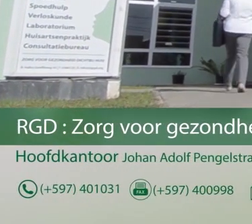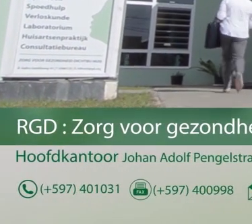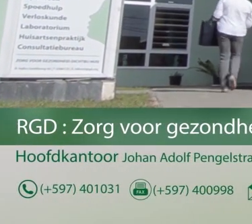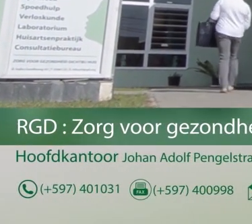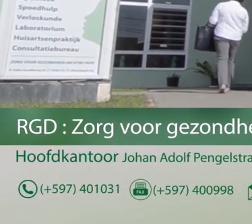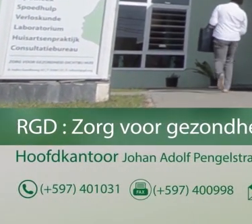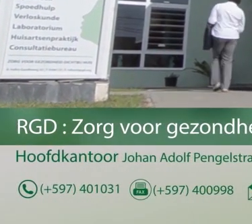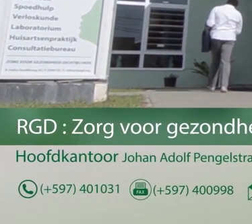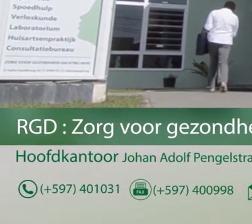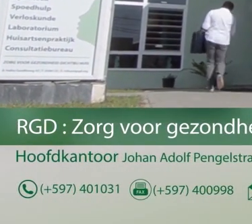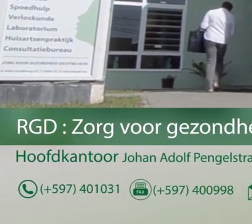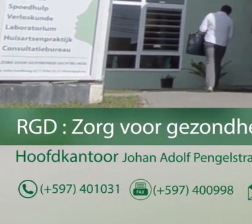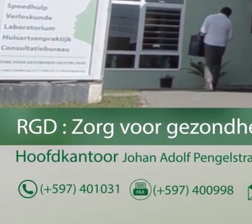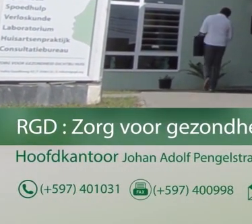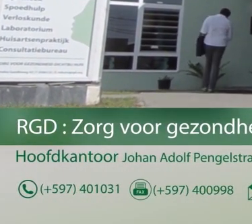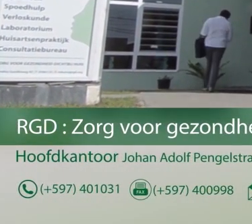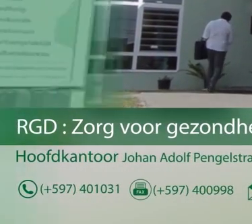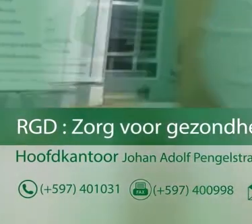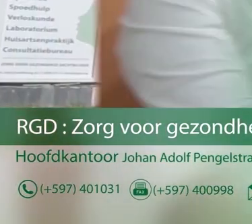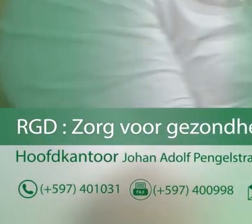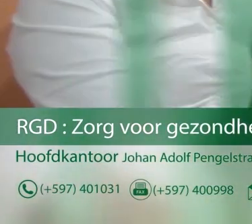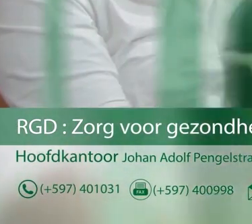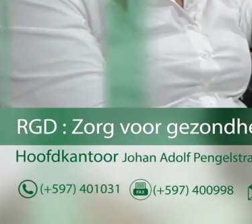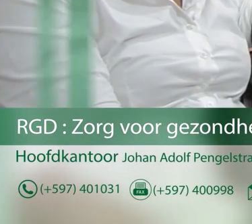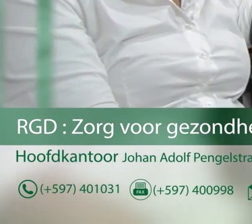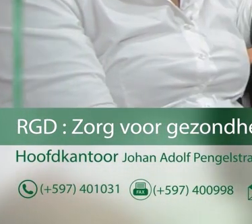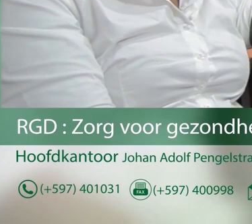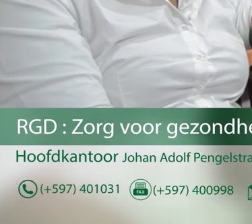RGD, alasi.